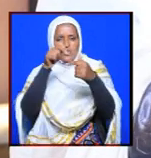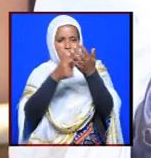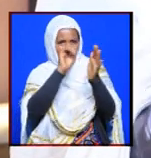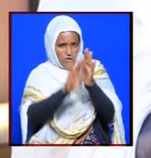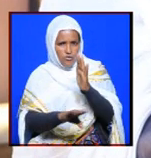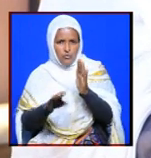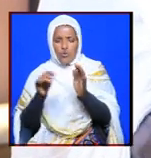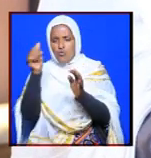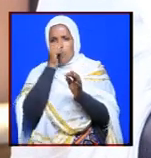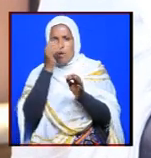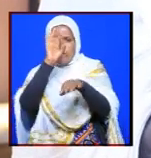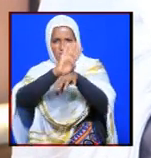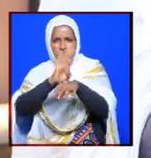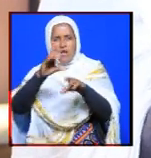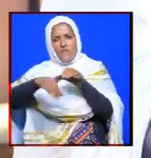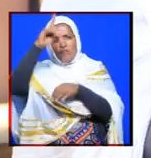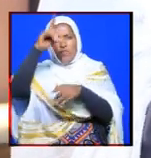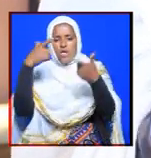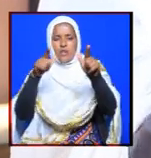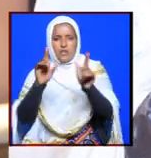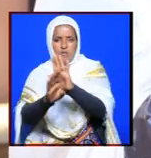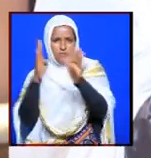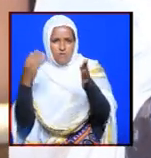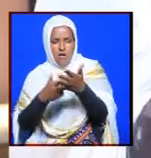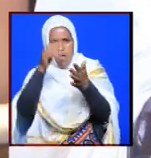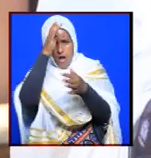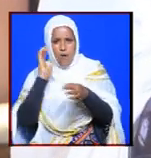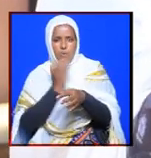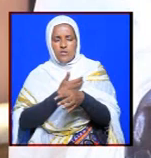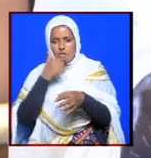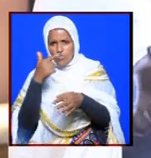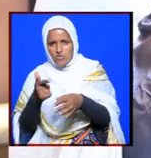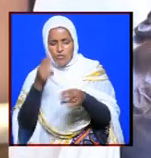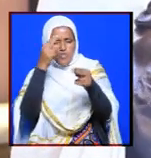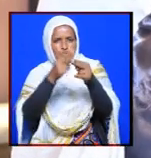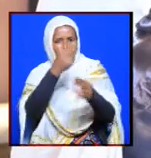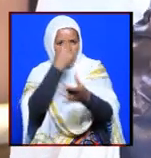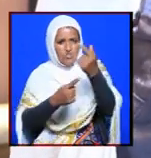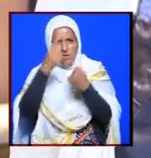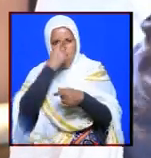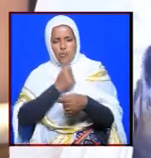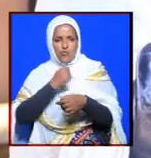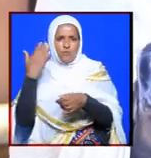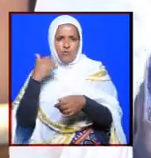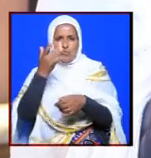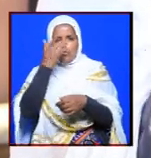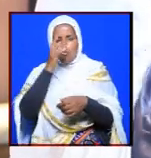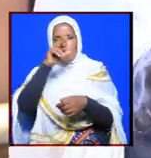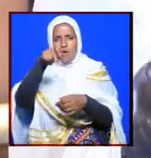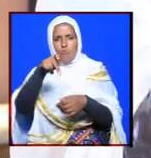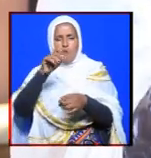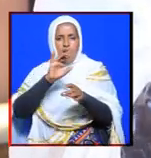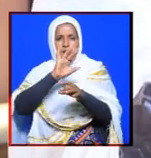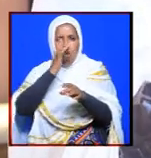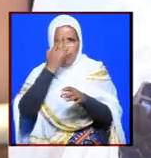መገናኛ ስለቀነሱ የኢትዮጵያ ቤተክርስቲያን ከፍተኛ እድል ነው የተከፈተላት። አባታችን እንዳሉት በስሟ ብቻ ያምኑ የነበሩ ደቡብ አፍሪካውያን ነበሩ